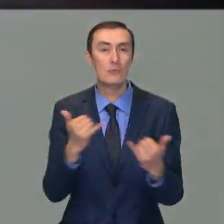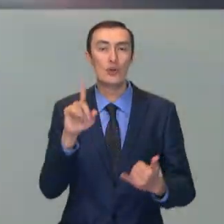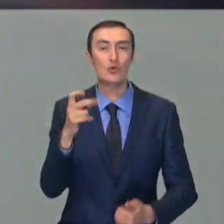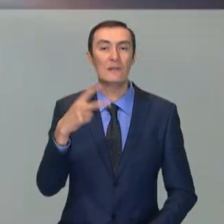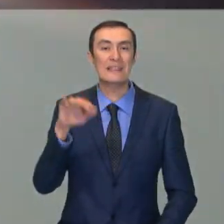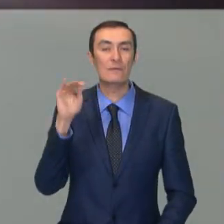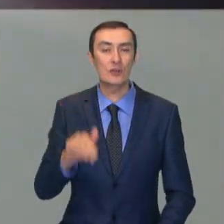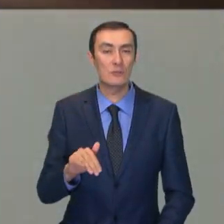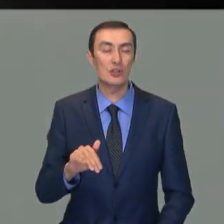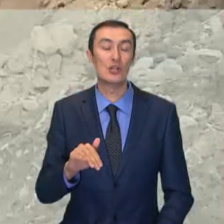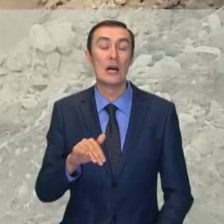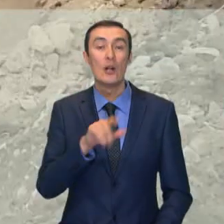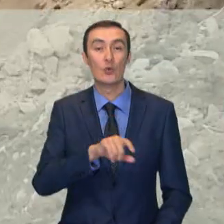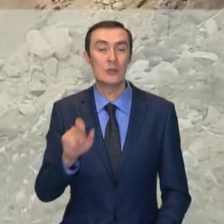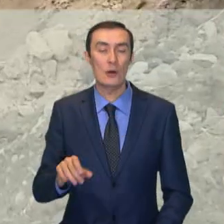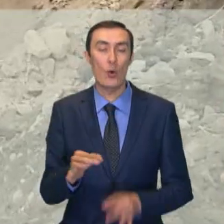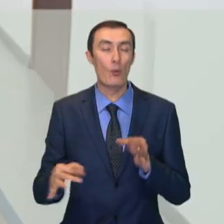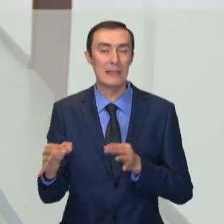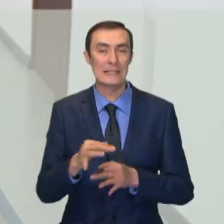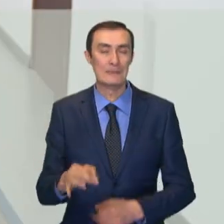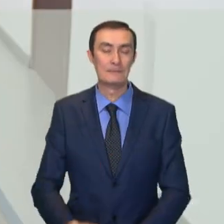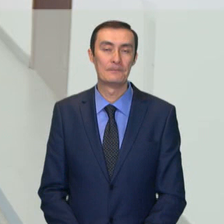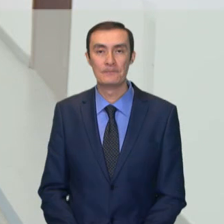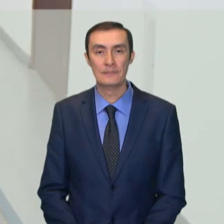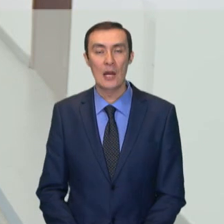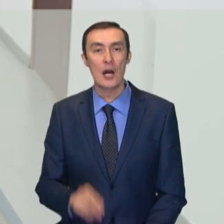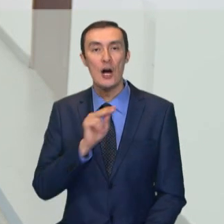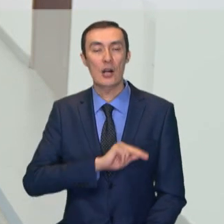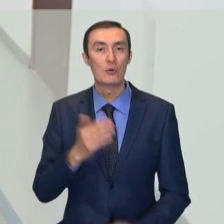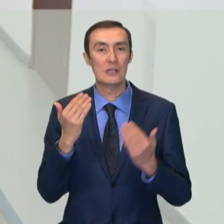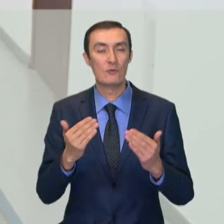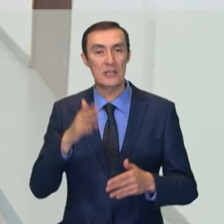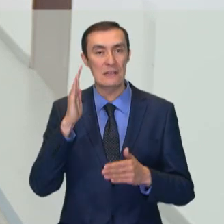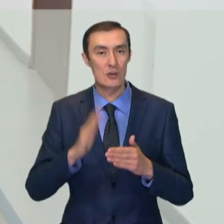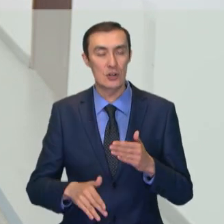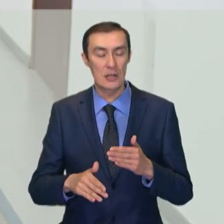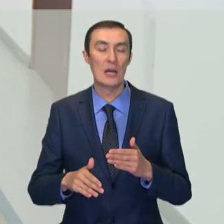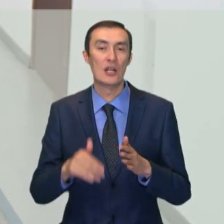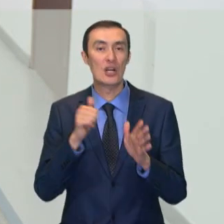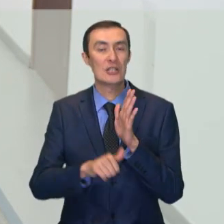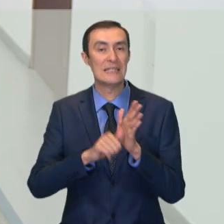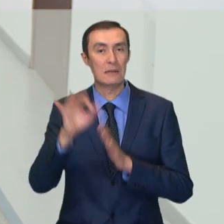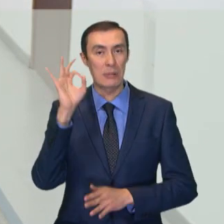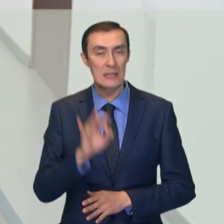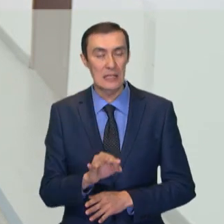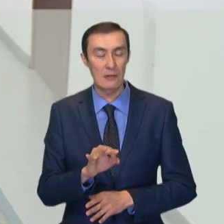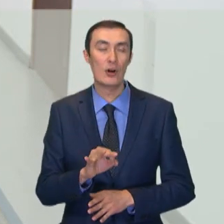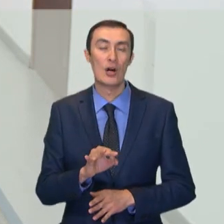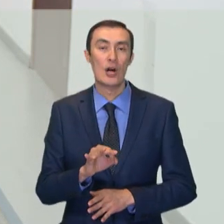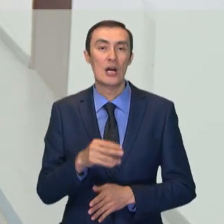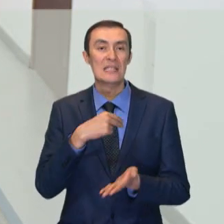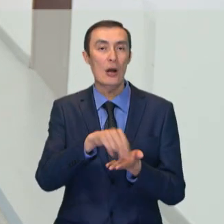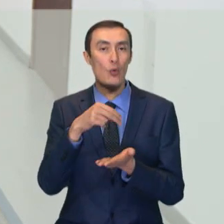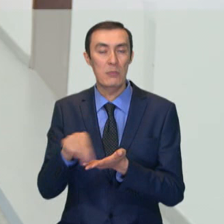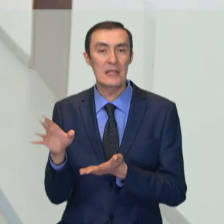128 тысяч жителей региона. Все работы на сегодняшний день завершены на 60%.